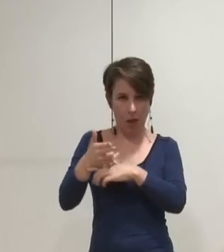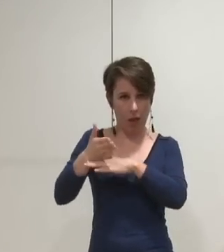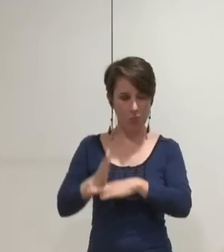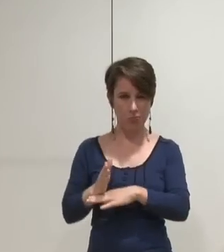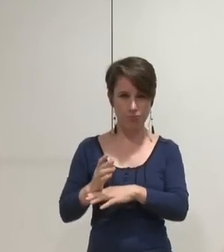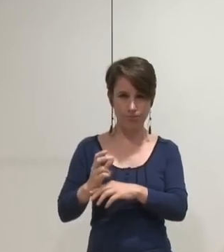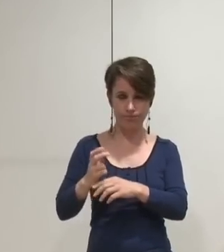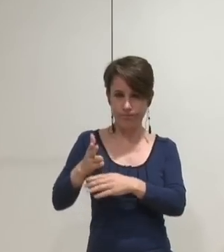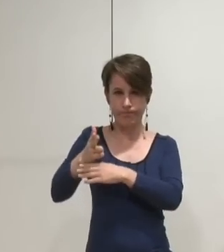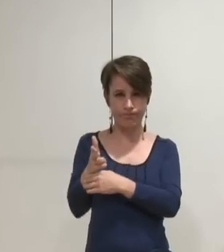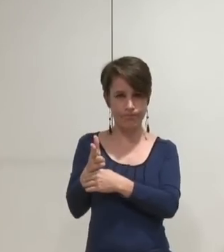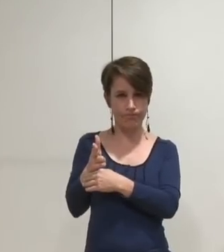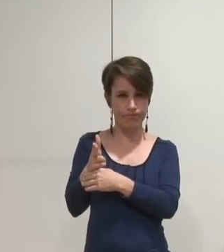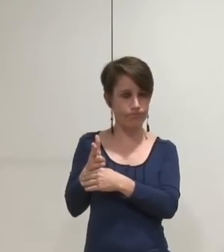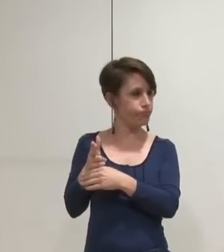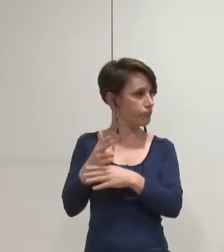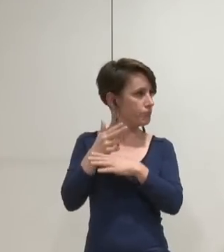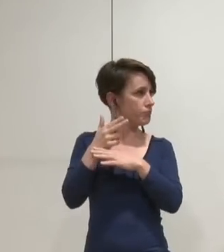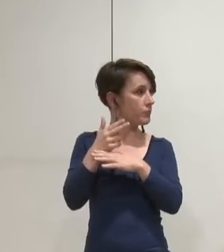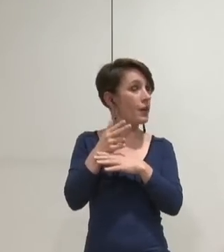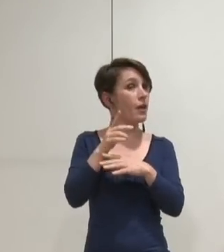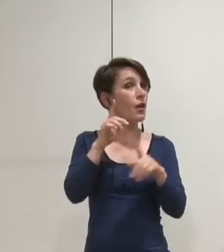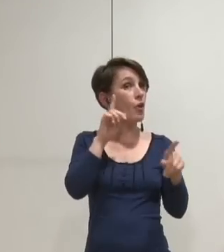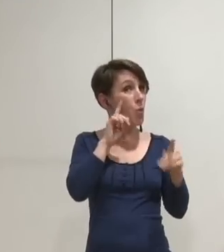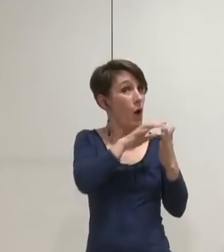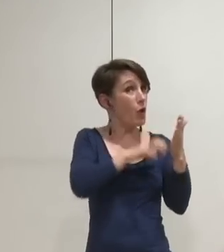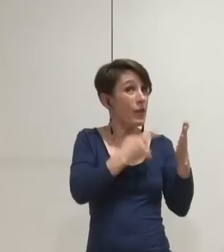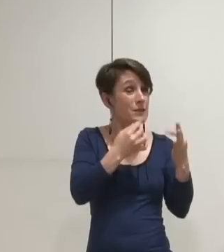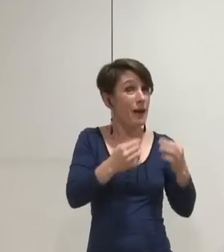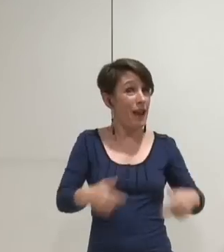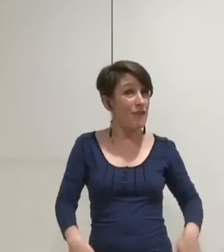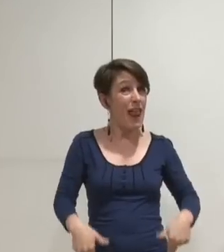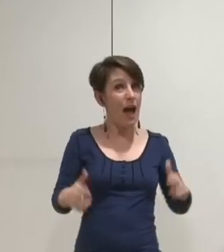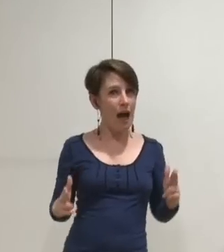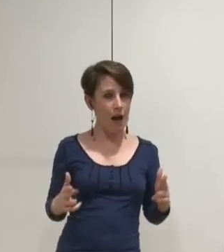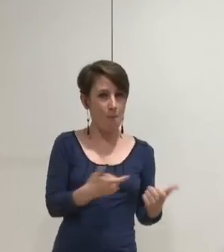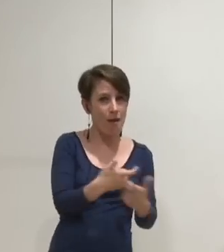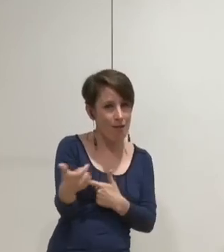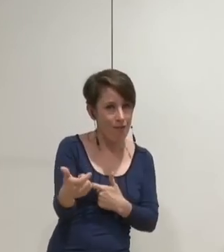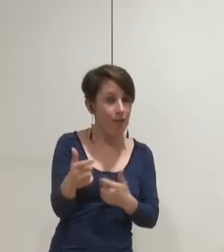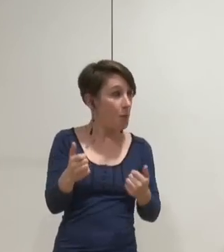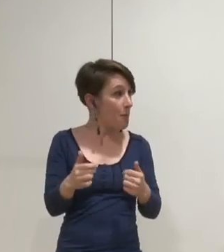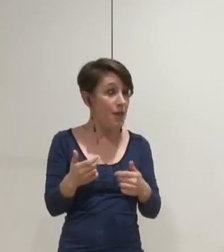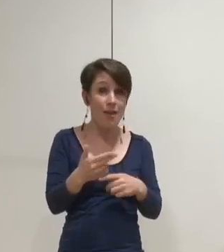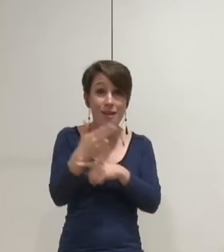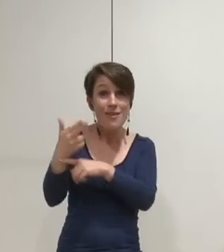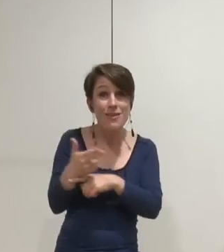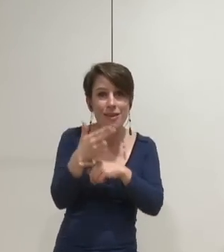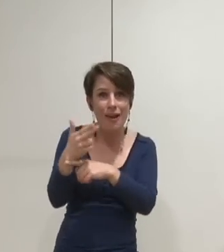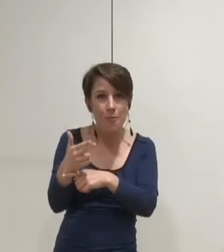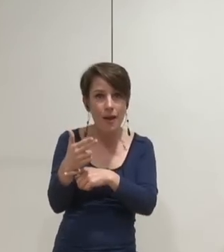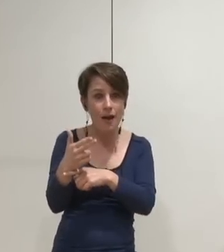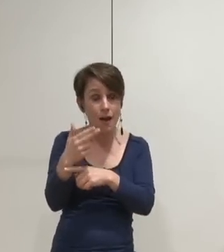l'équipement parce que le texte en question fait référence à l'armement mais l'équipement de policiers municipaux de caméra piéton et je dis